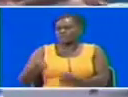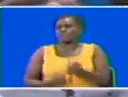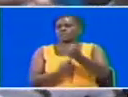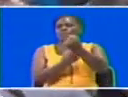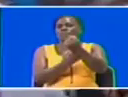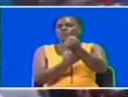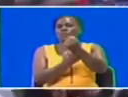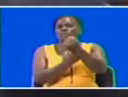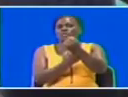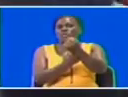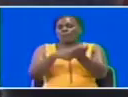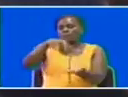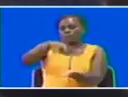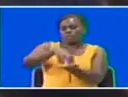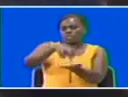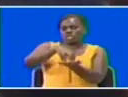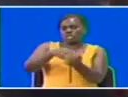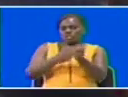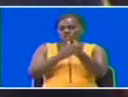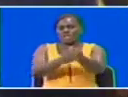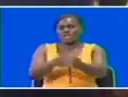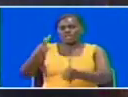mkono kwa nafasi ya kinara wa NASA.